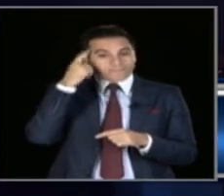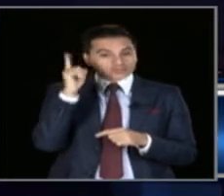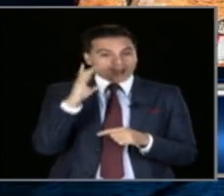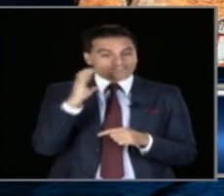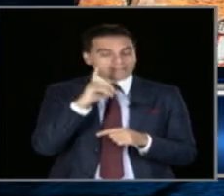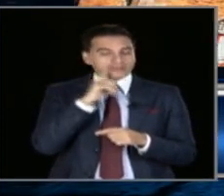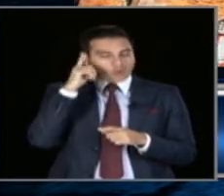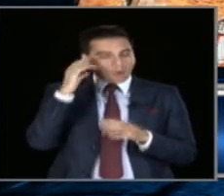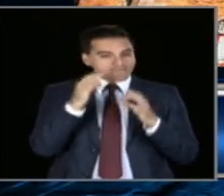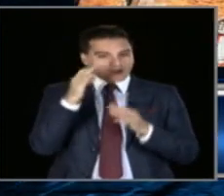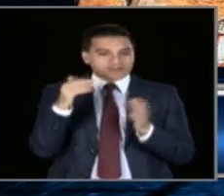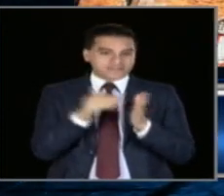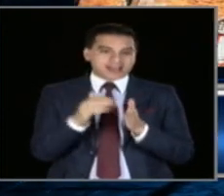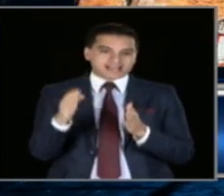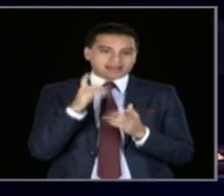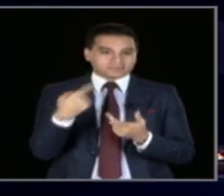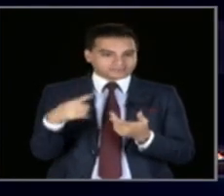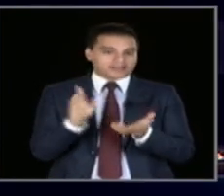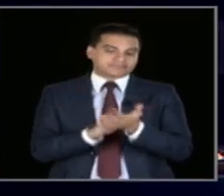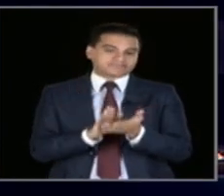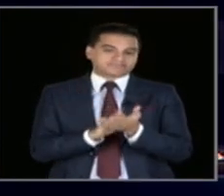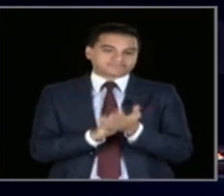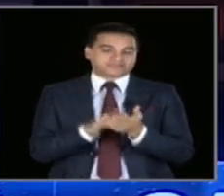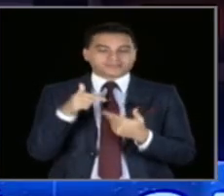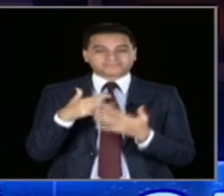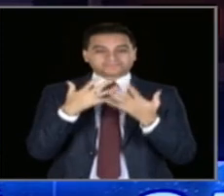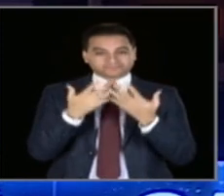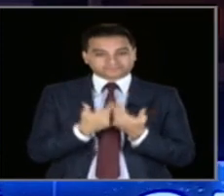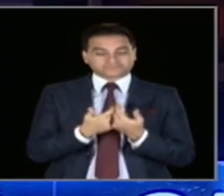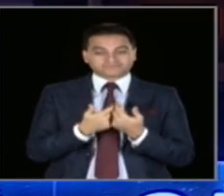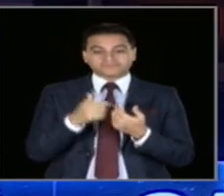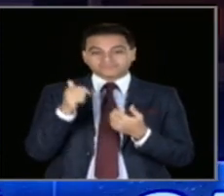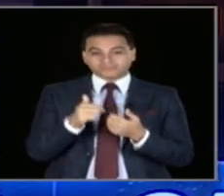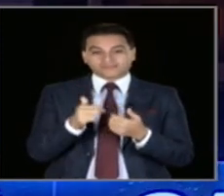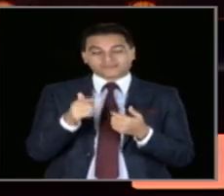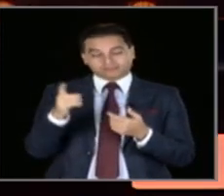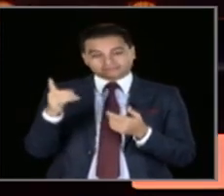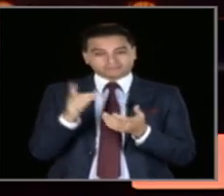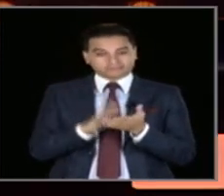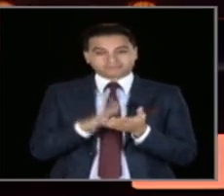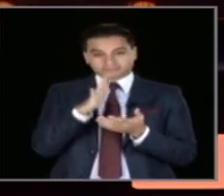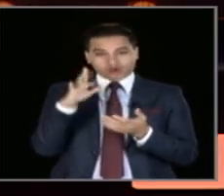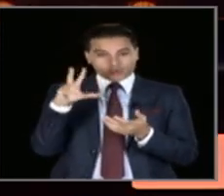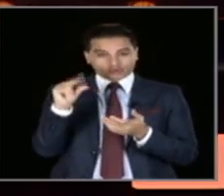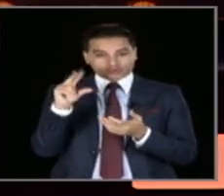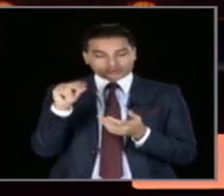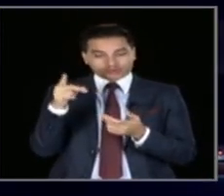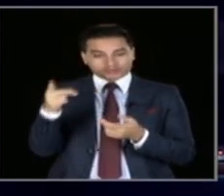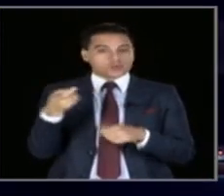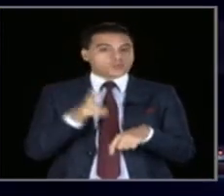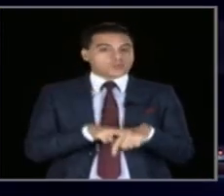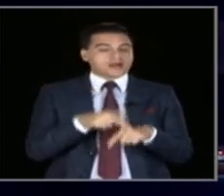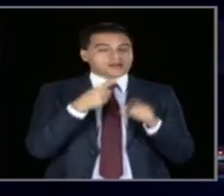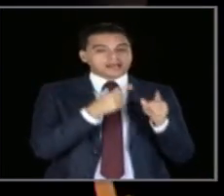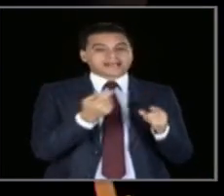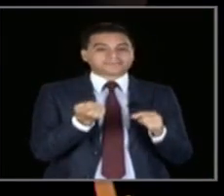بيفكر. لا أنا جبت الإجابة بس بعد المعلومة. هاردلك محمد علي باشا 120 التعالب، أبو